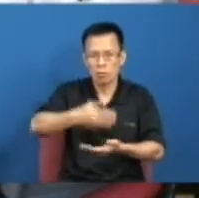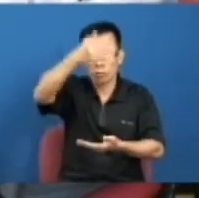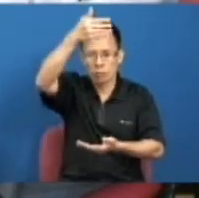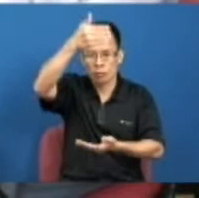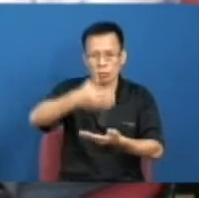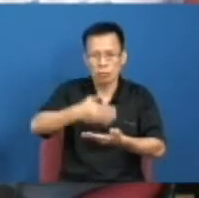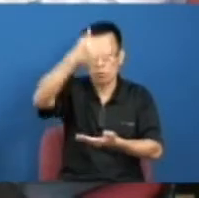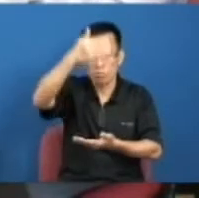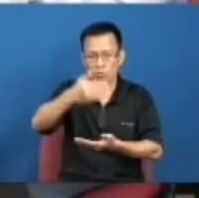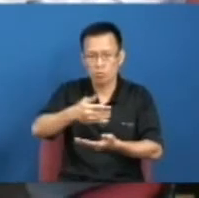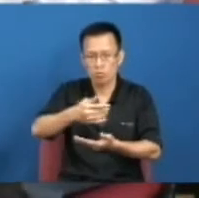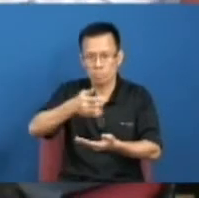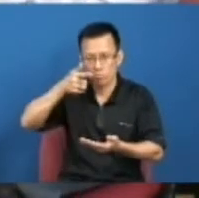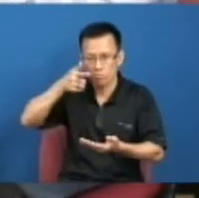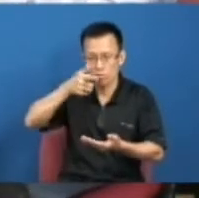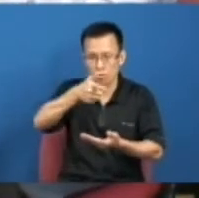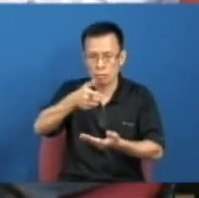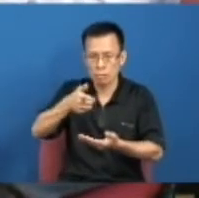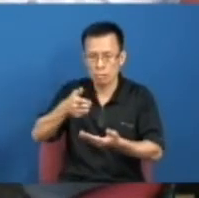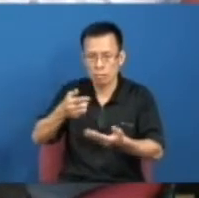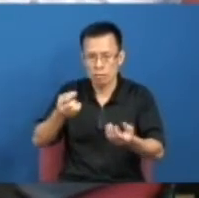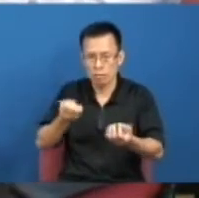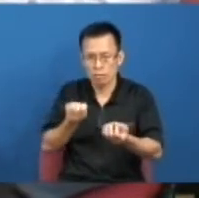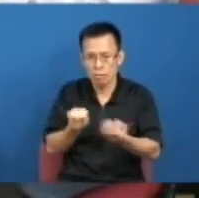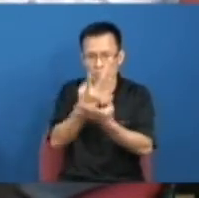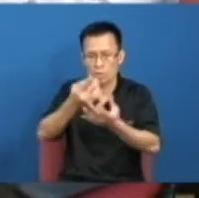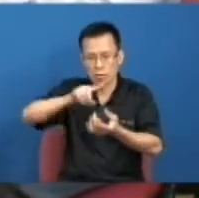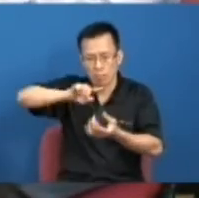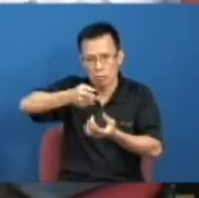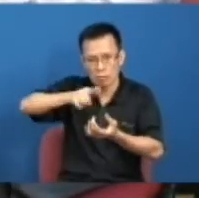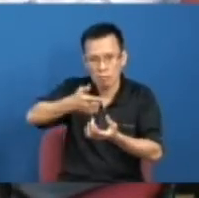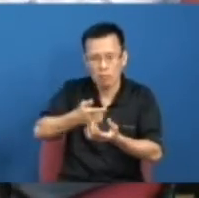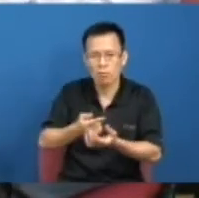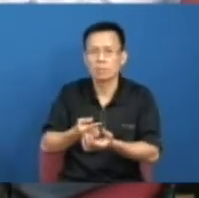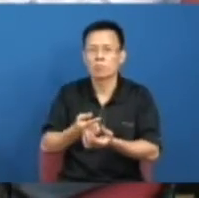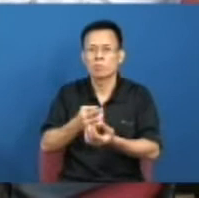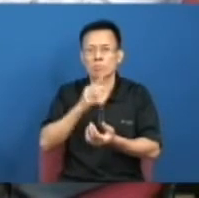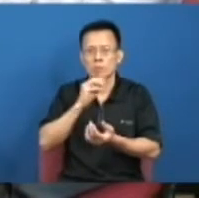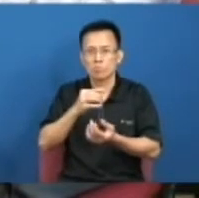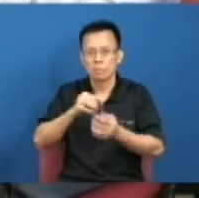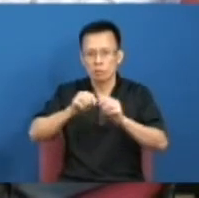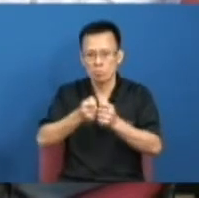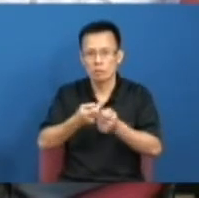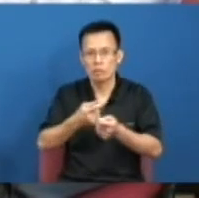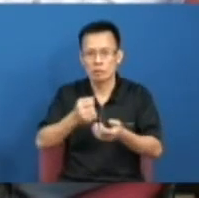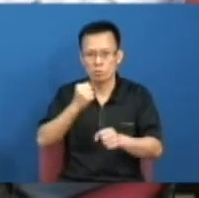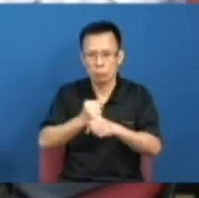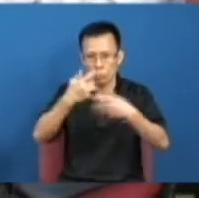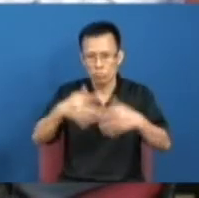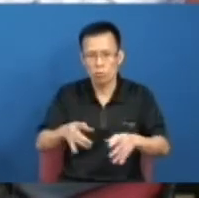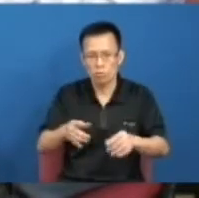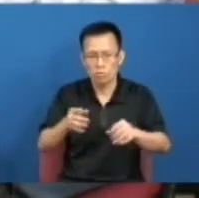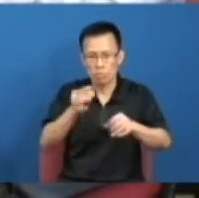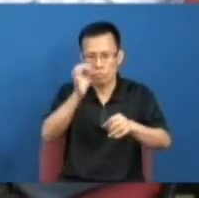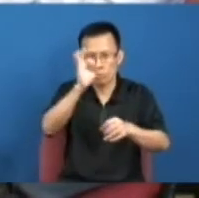咧，你撞落幅牆度已經有個缺口嘅啦。通常一般你做完之後咧，一定要封翻好個。